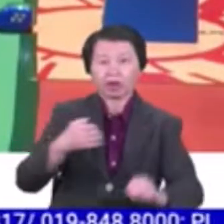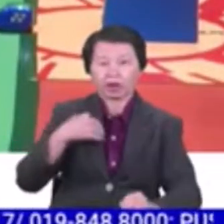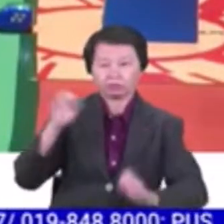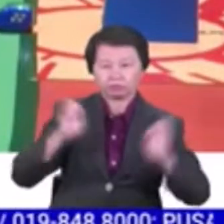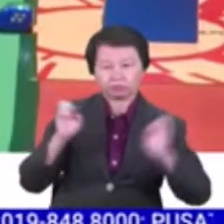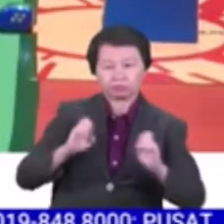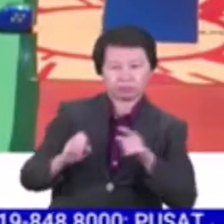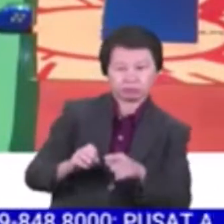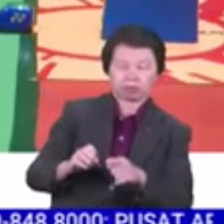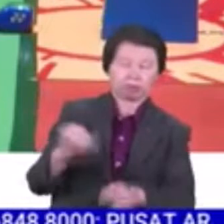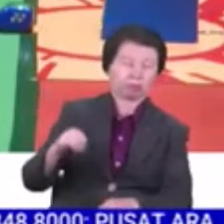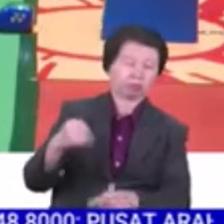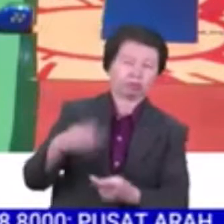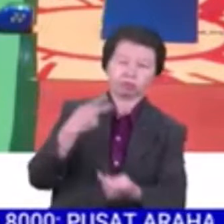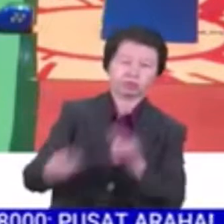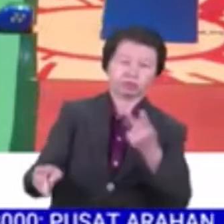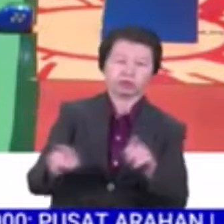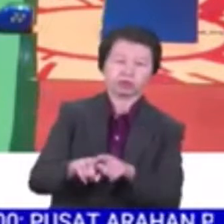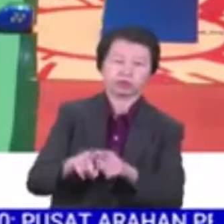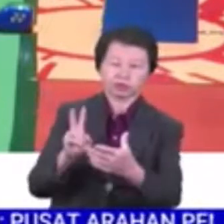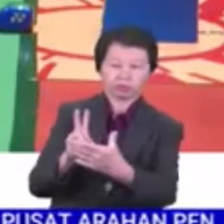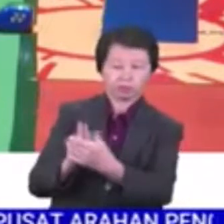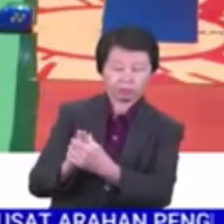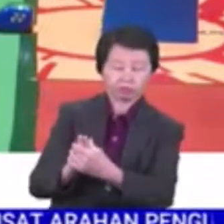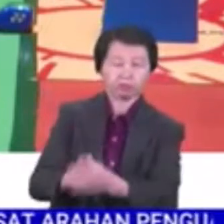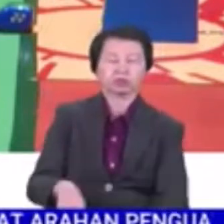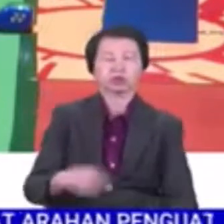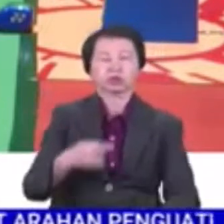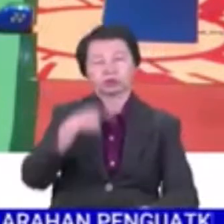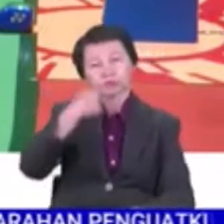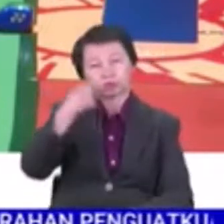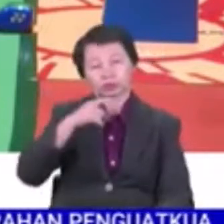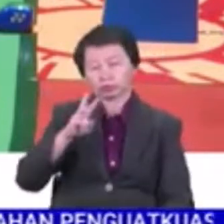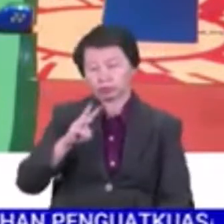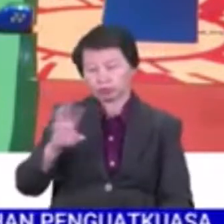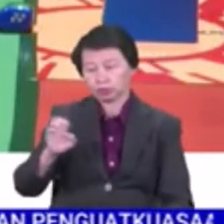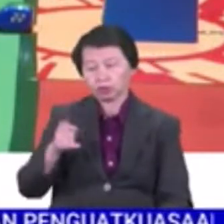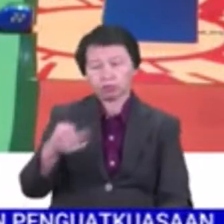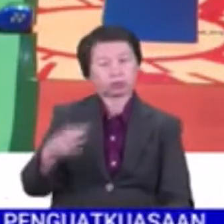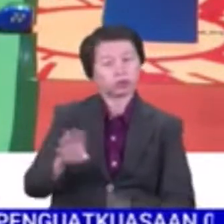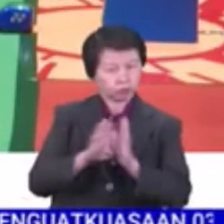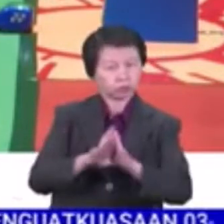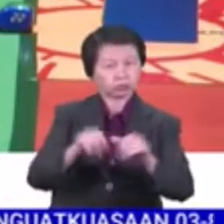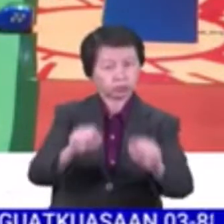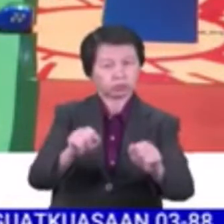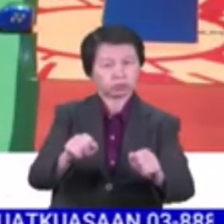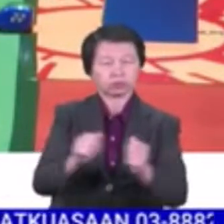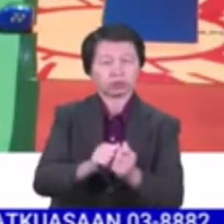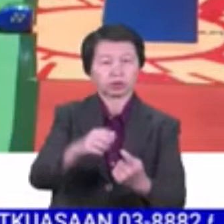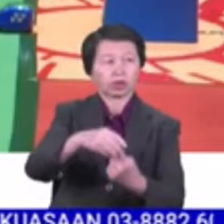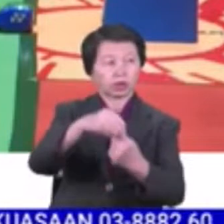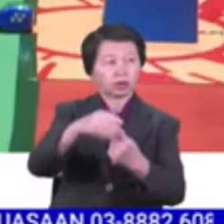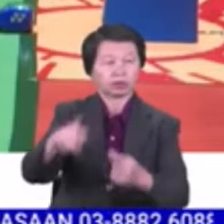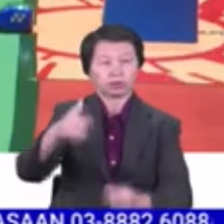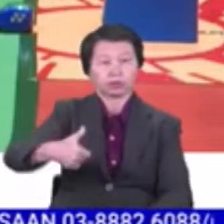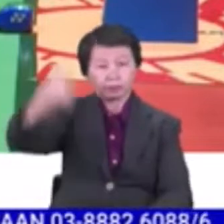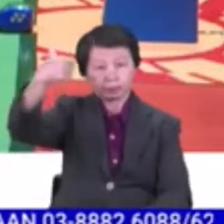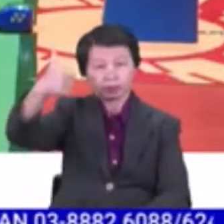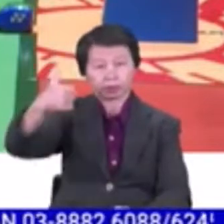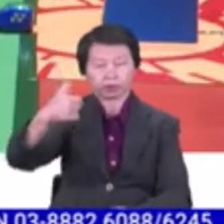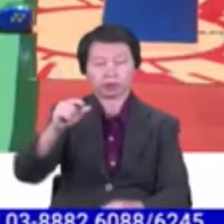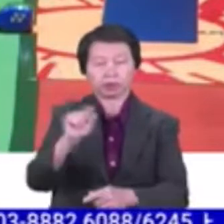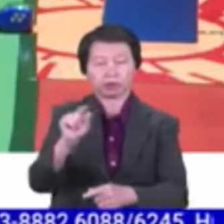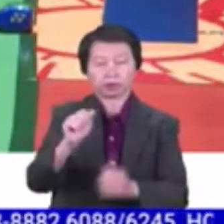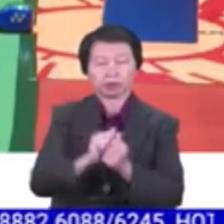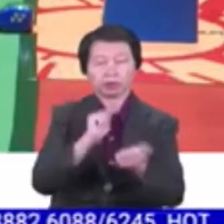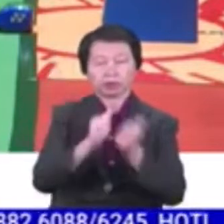menilai dia dan Eren tidak sesuai sebagai pasangan menurut wuik mereka telah membuktikan keupayaan terutama apabila memenangi pingat Gangsa